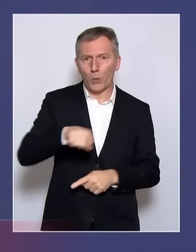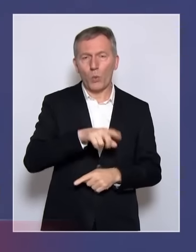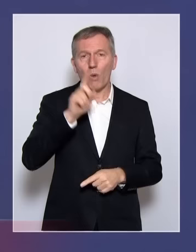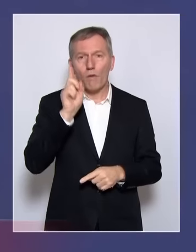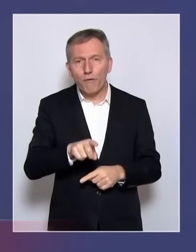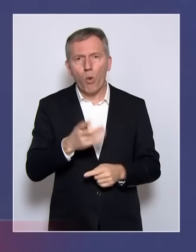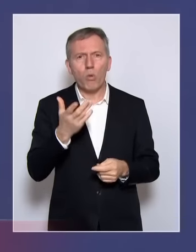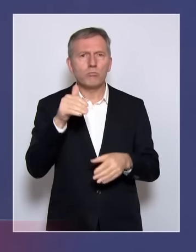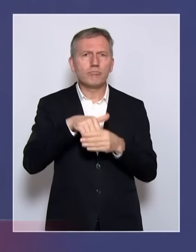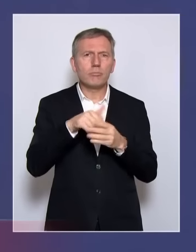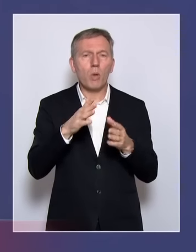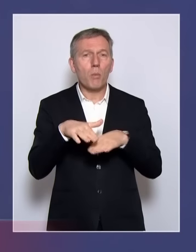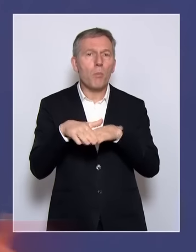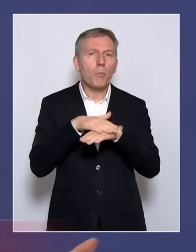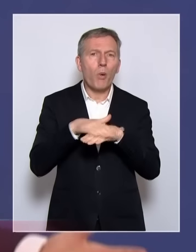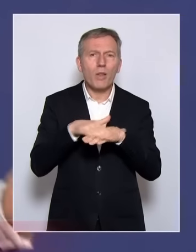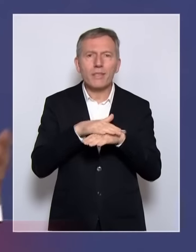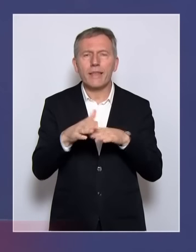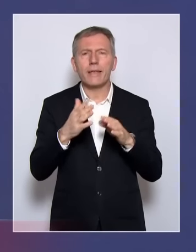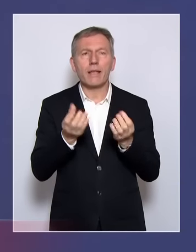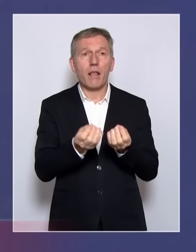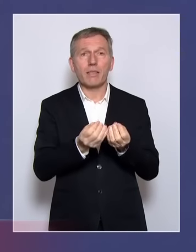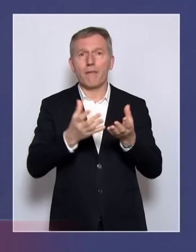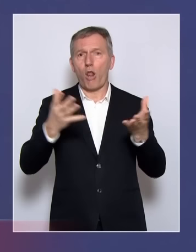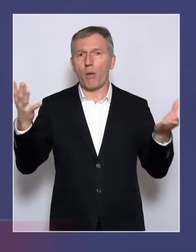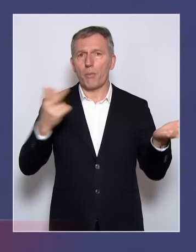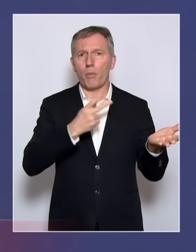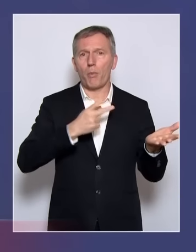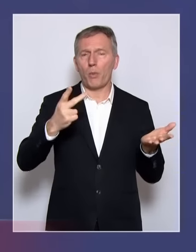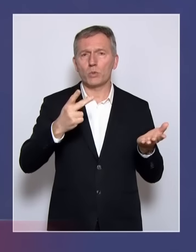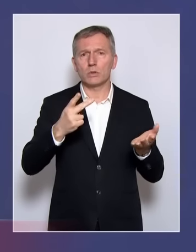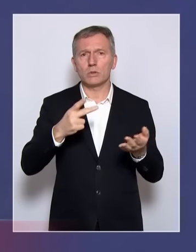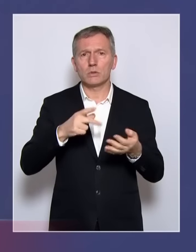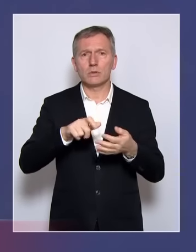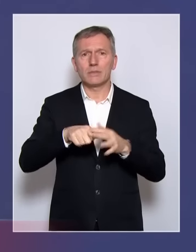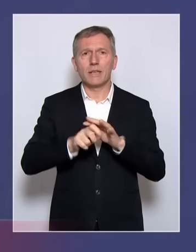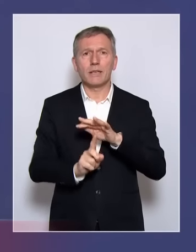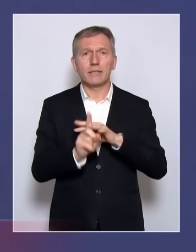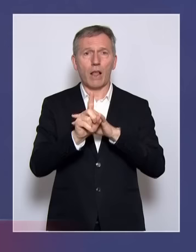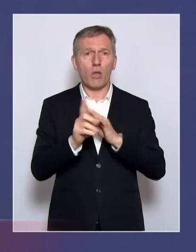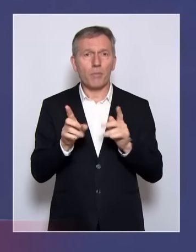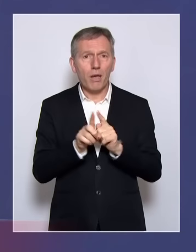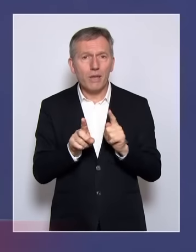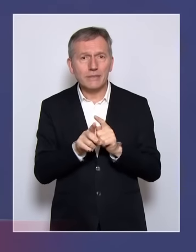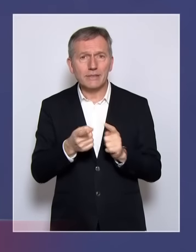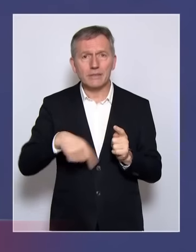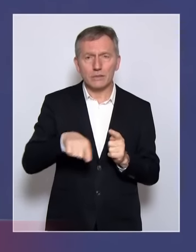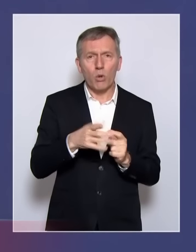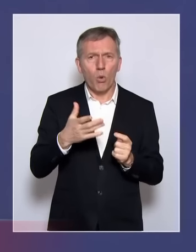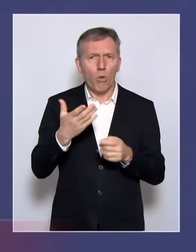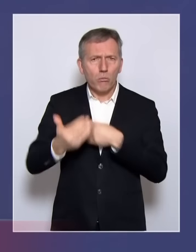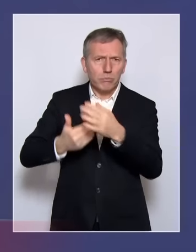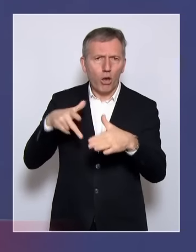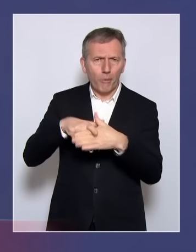Elle doit s'accompagner évidemment aussi d'une politique de déploiement et de développement de nos start-up avec ce que nous avons commencé à lancer avec Scale-up Europe,